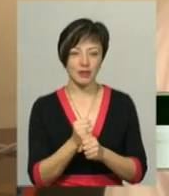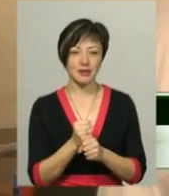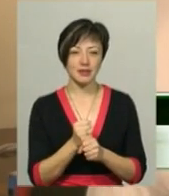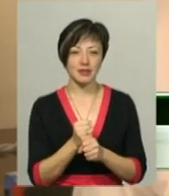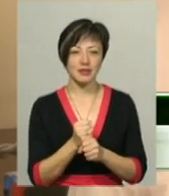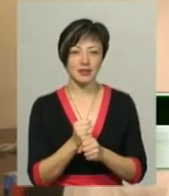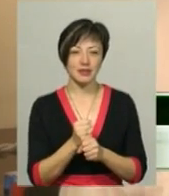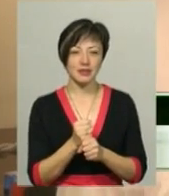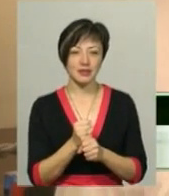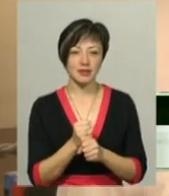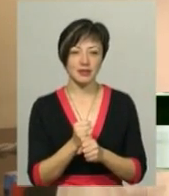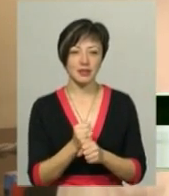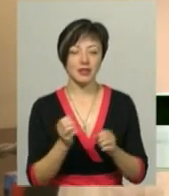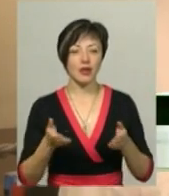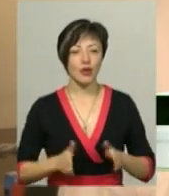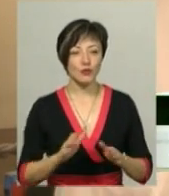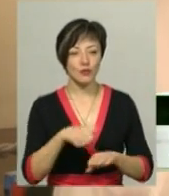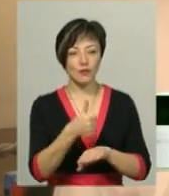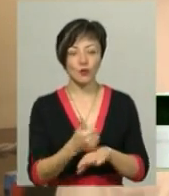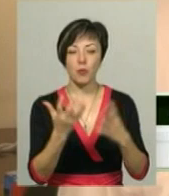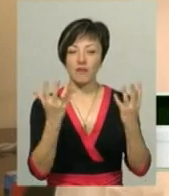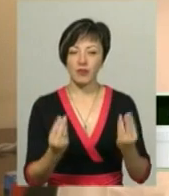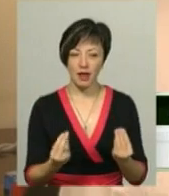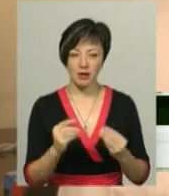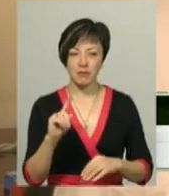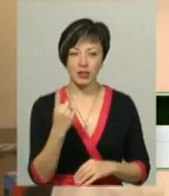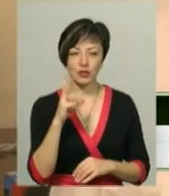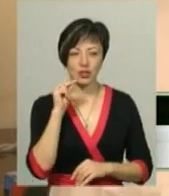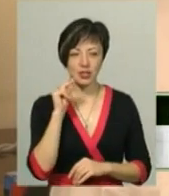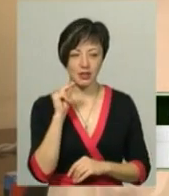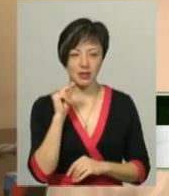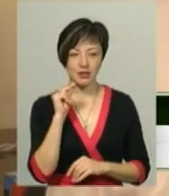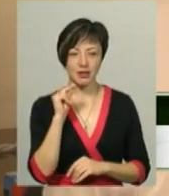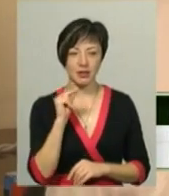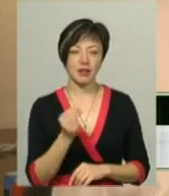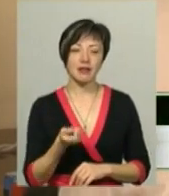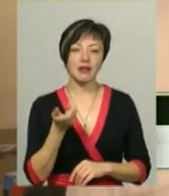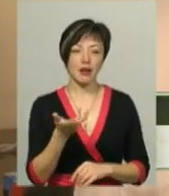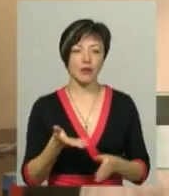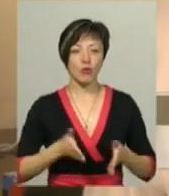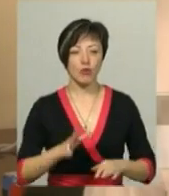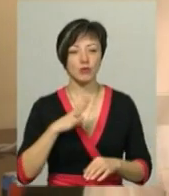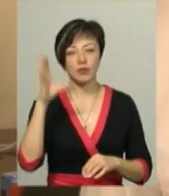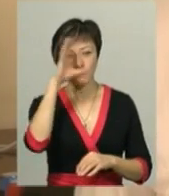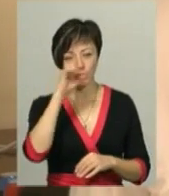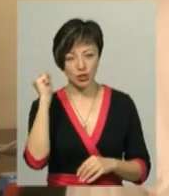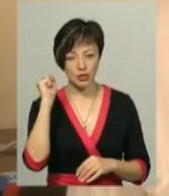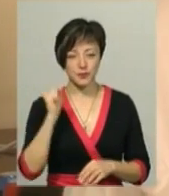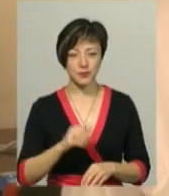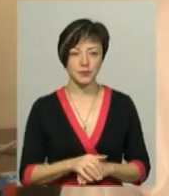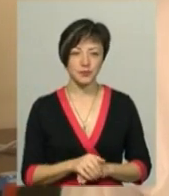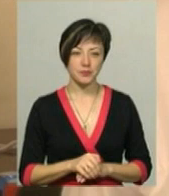В основному народжували в день 1 числа. Декілька пологів було і вночі.